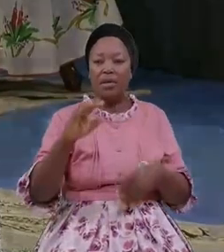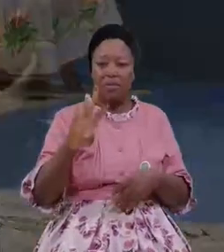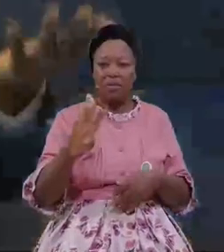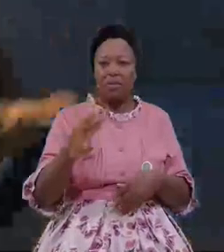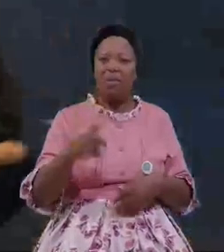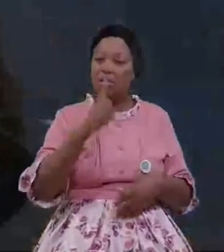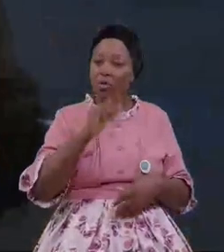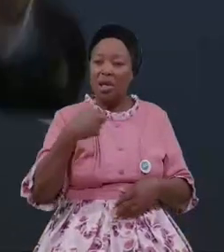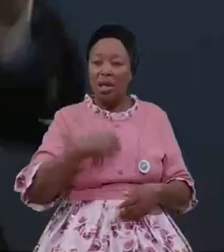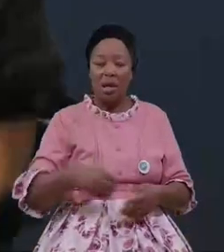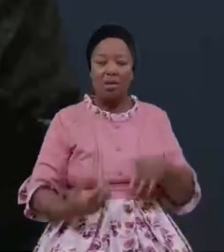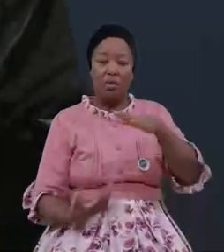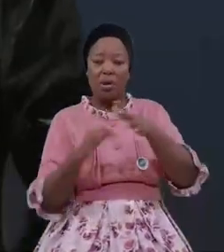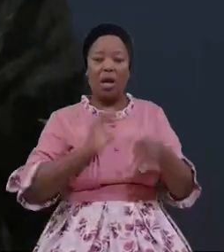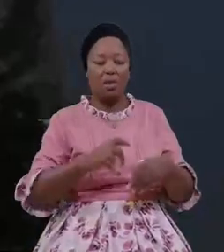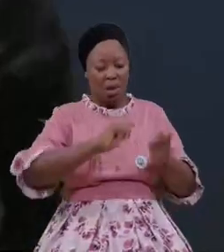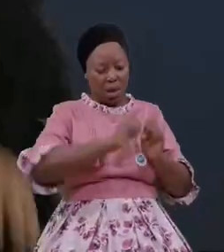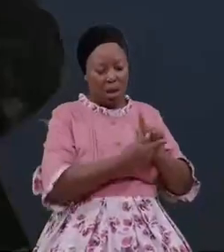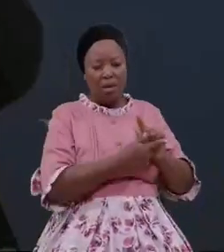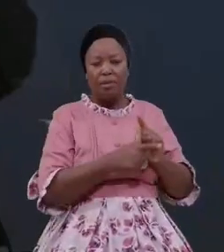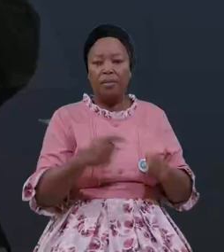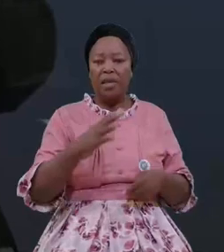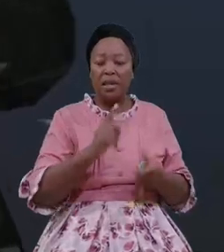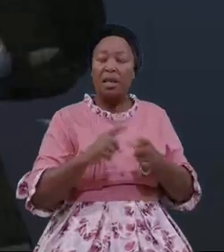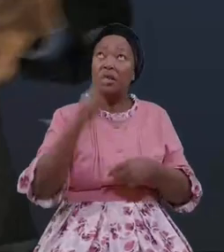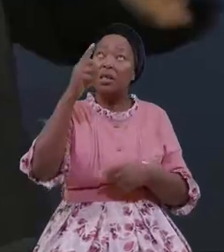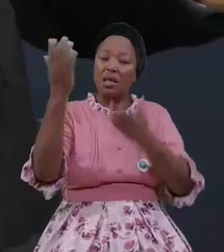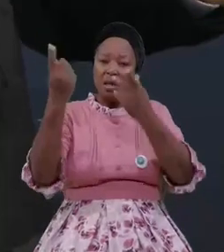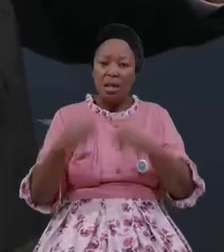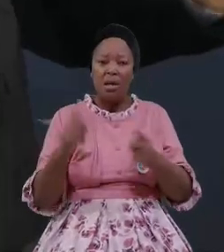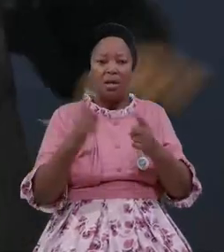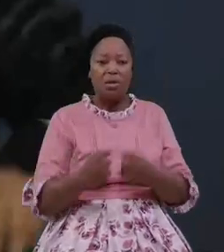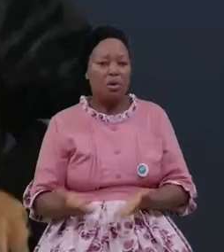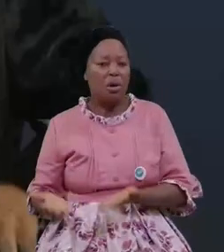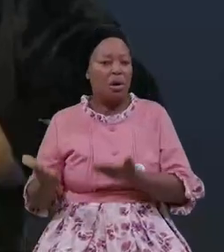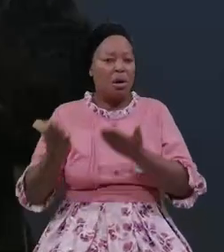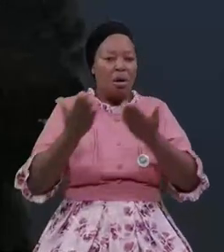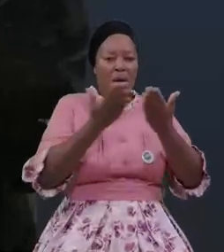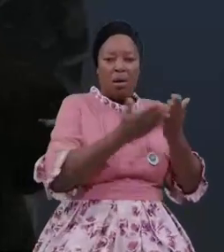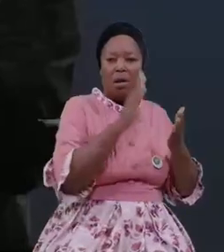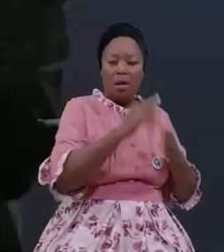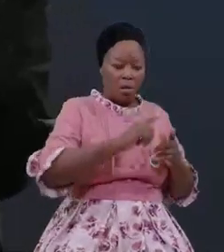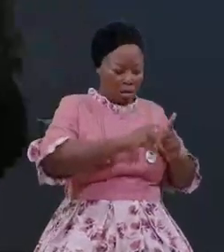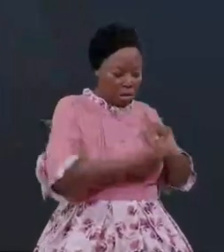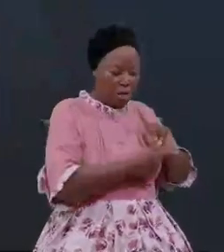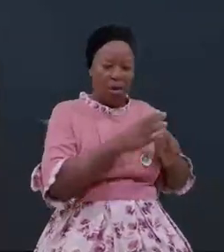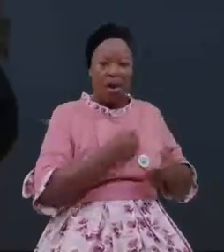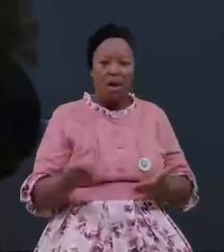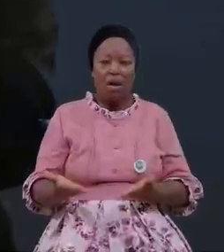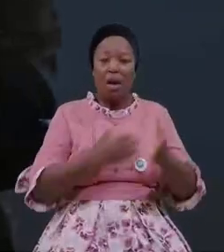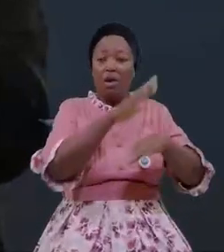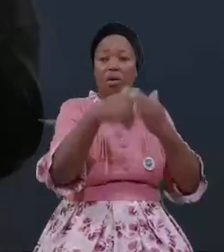nos souffrances qu'il a porté c'est pourquoi il est venu porter VO souffrance c'est de nos douleurs qui s'est